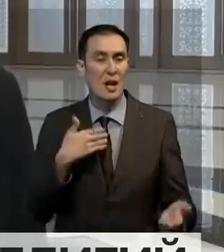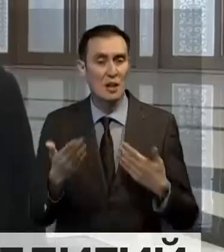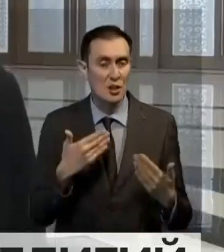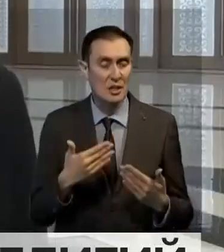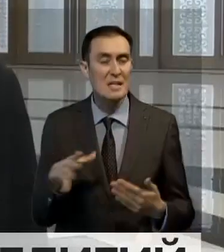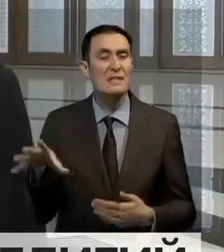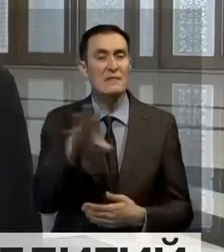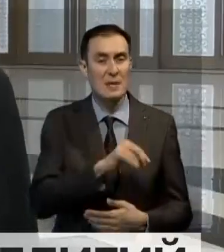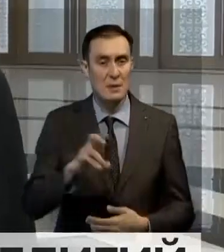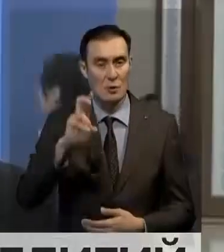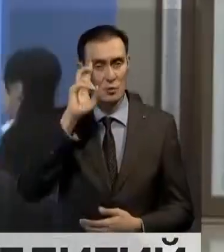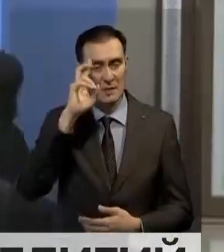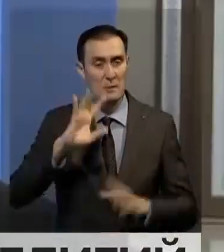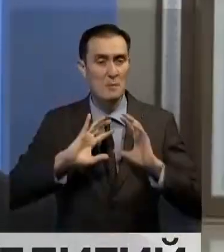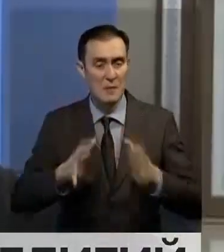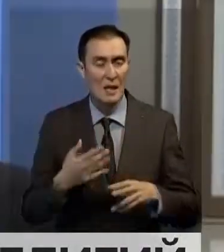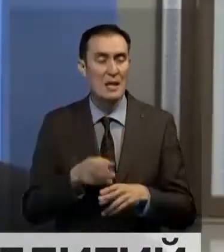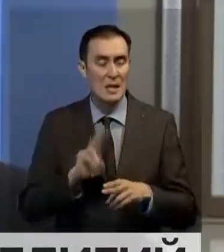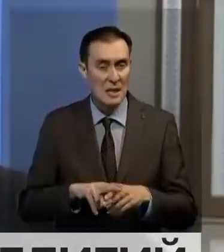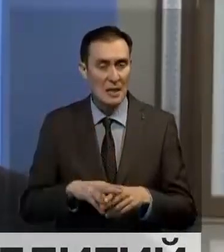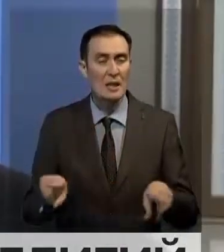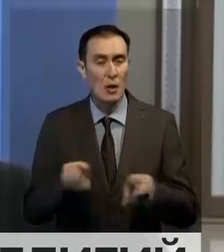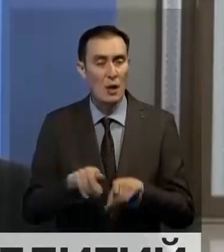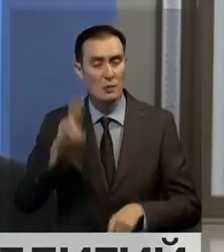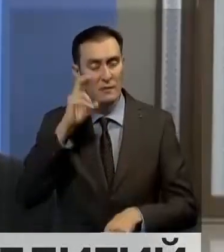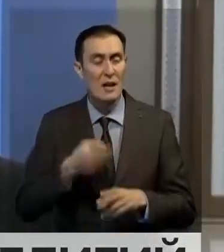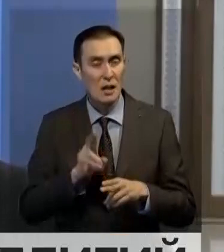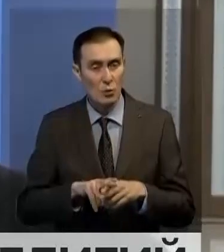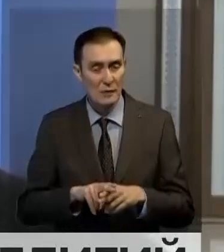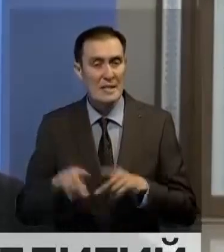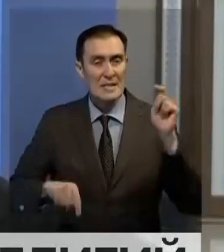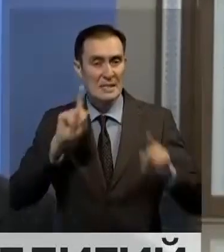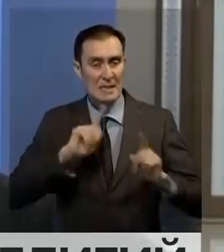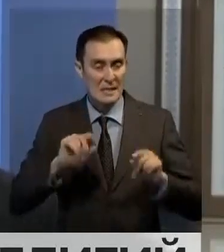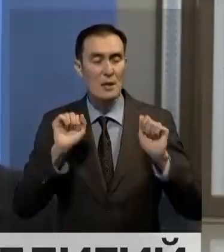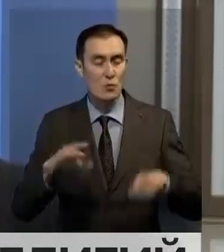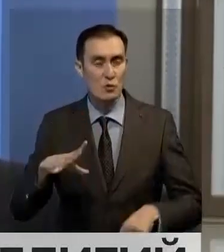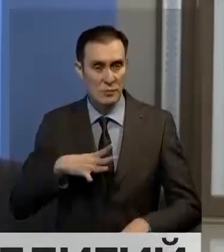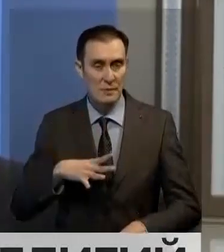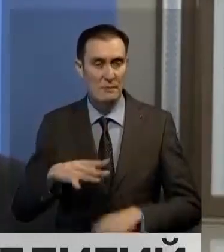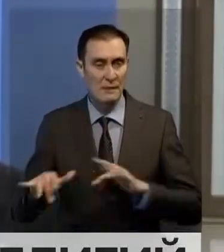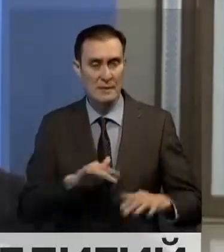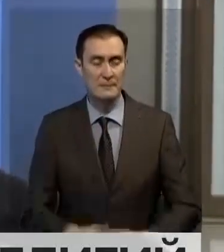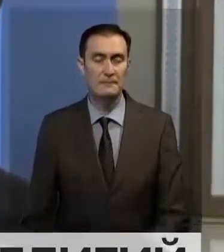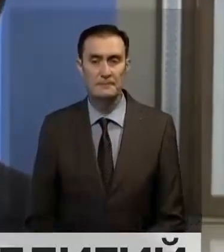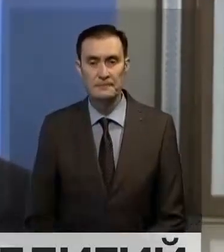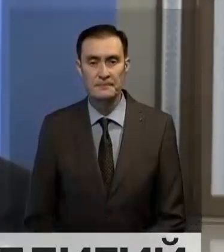сразу со всеми мировыми державами. И это именно та страна, где такого рода съезды могут иметь место.